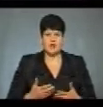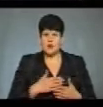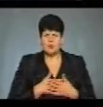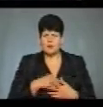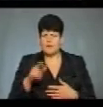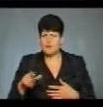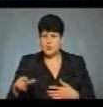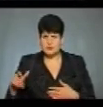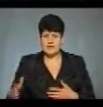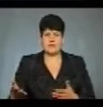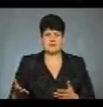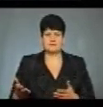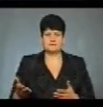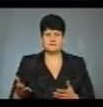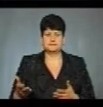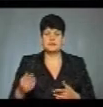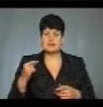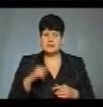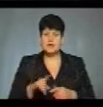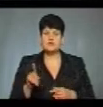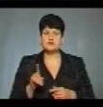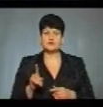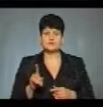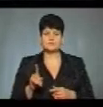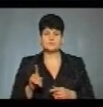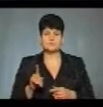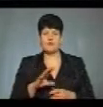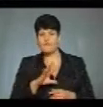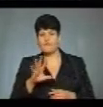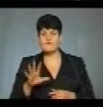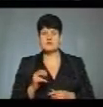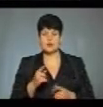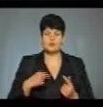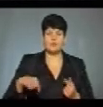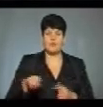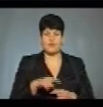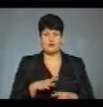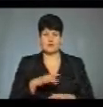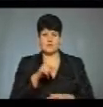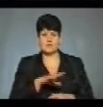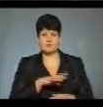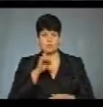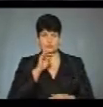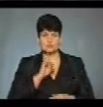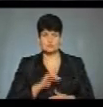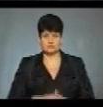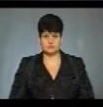любив те, щоб всі, хто довкола, щоб їм було комфортно біля нього.